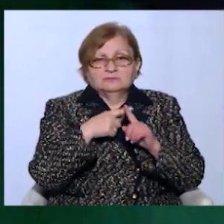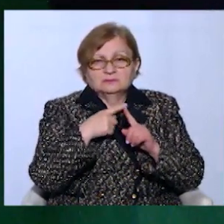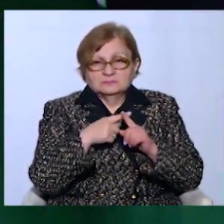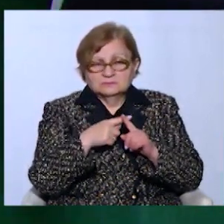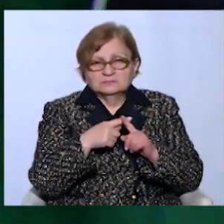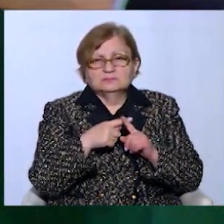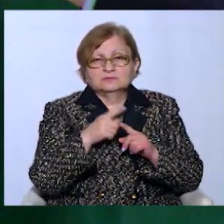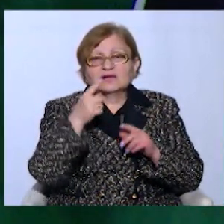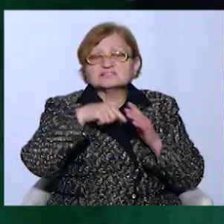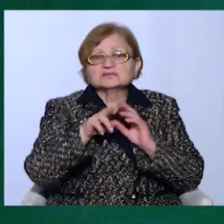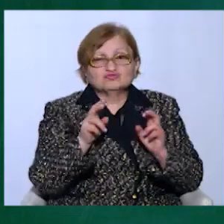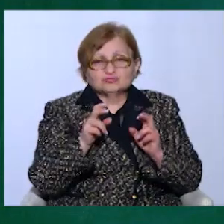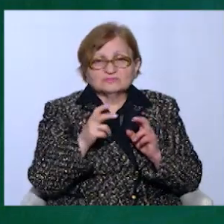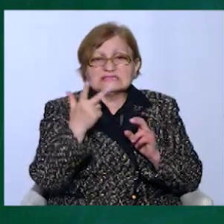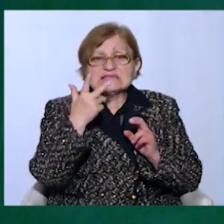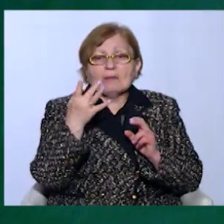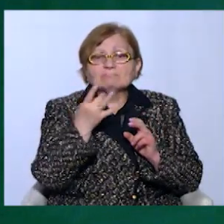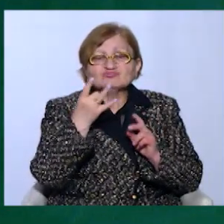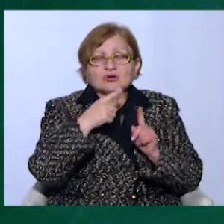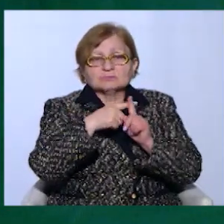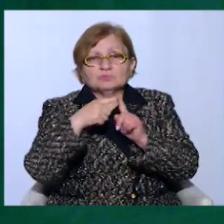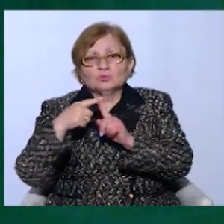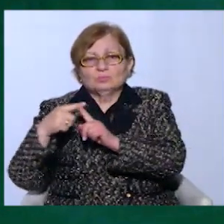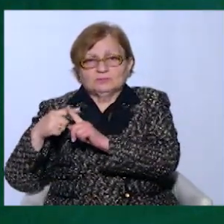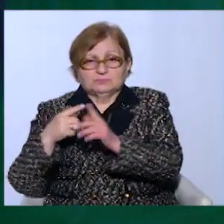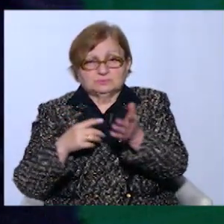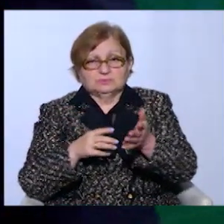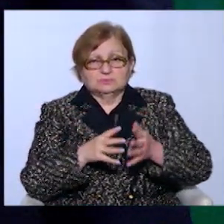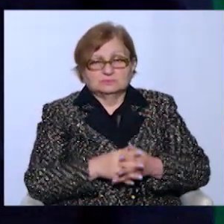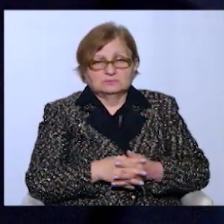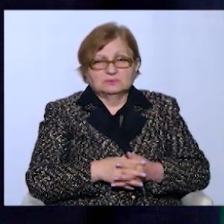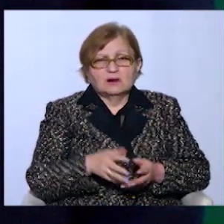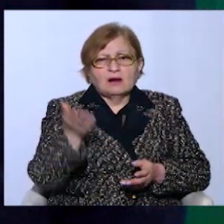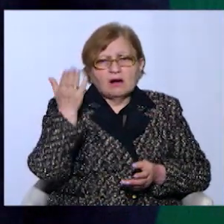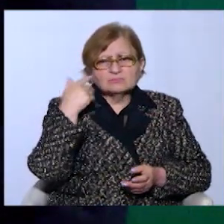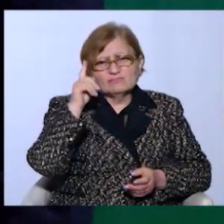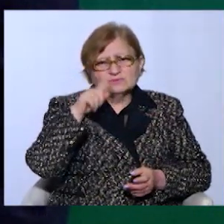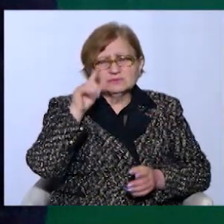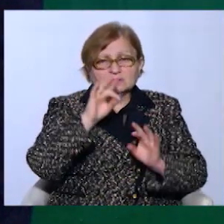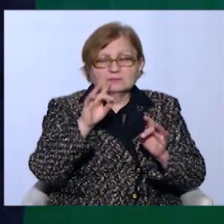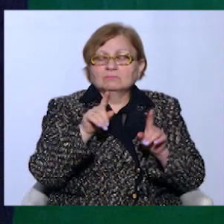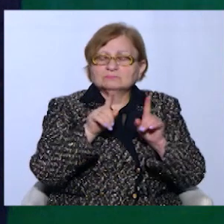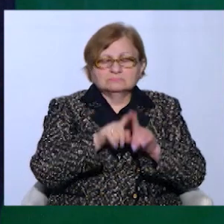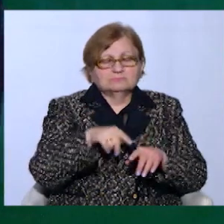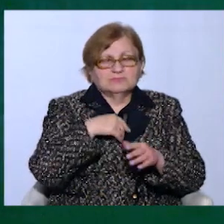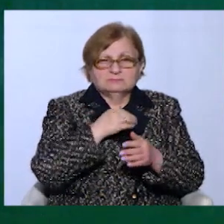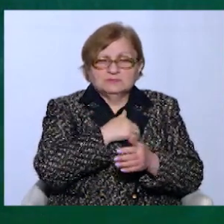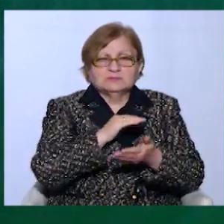დავუმატო 1/7, უნდა დავუმატო 1/7. გოგამას ეს ხო ვიცით, კაცო, ვიცით, მაგრამ მინდა რომ დავწერო.